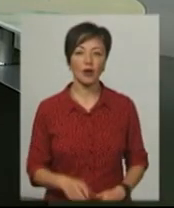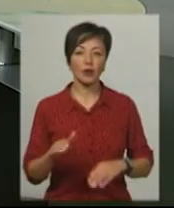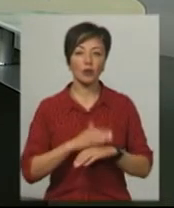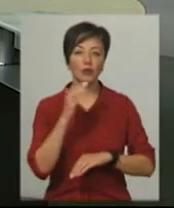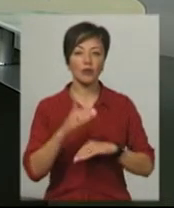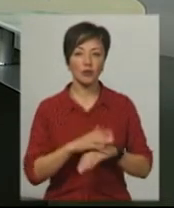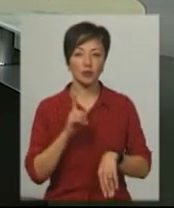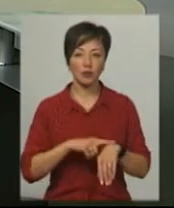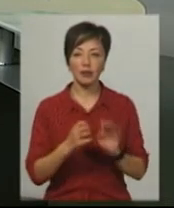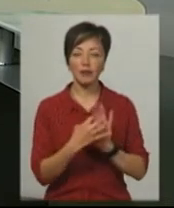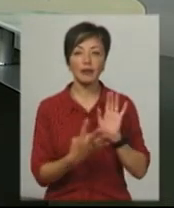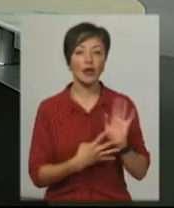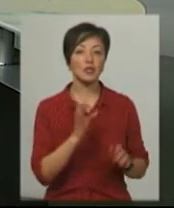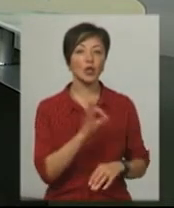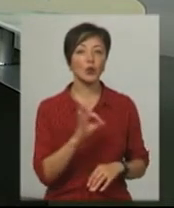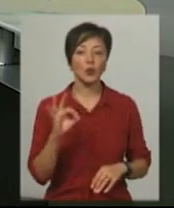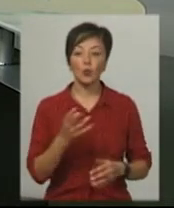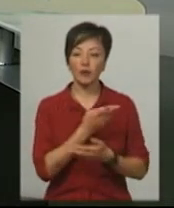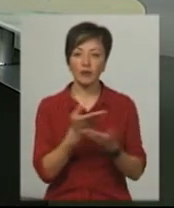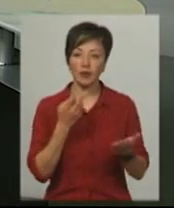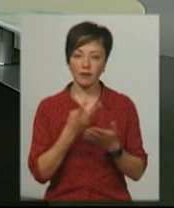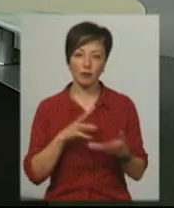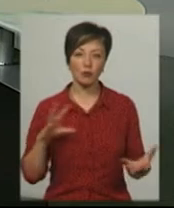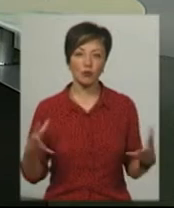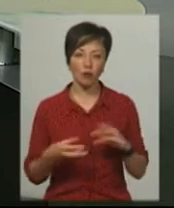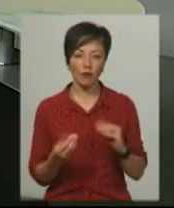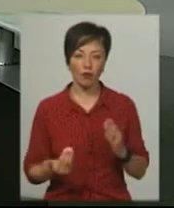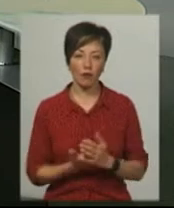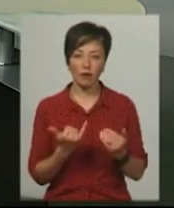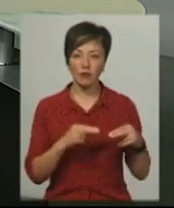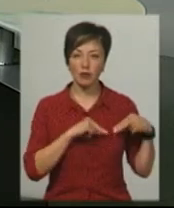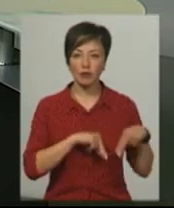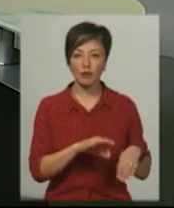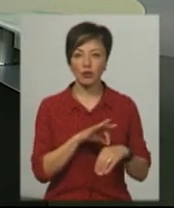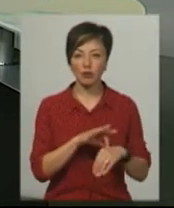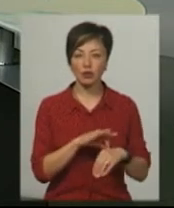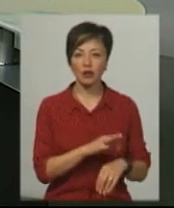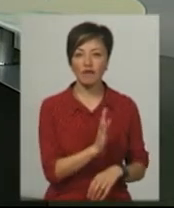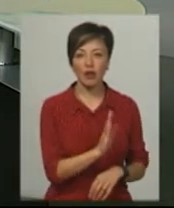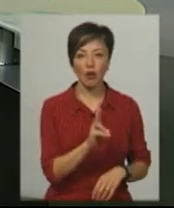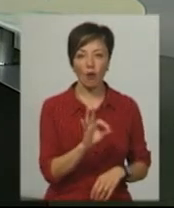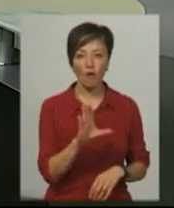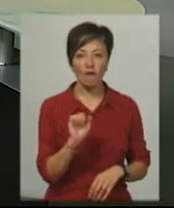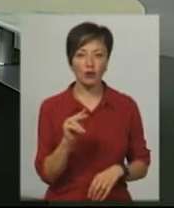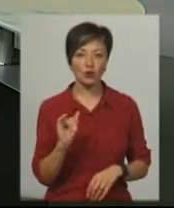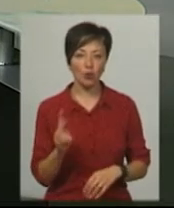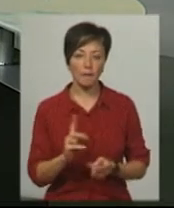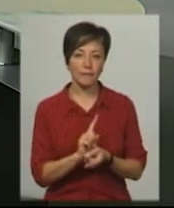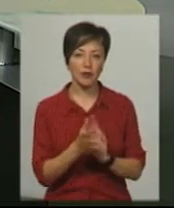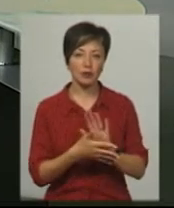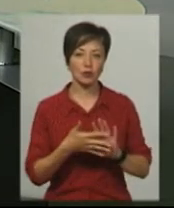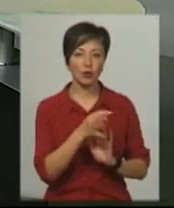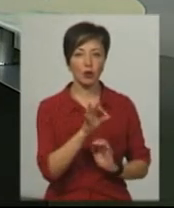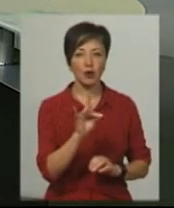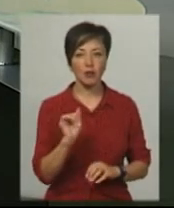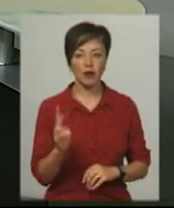Доброго вечора. На годиннику 19:00. Ви дивитесь підсумковий випуск новин. У студії для вас працює ведуча Валерія Ковальчук. На жестову мову